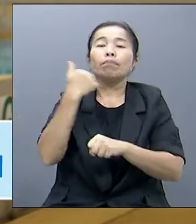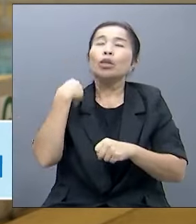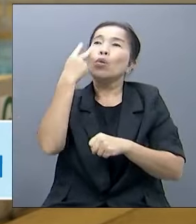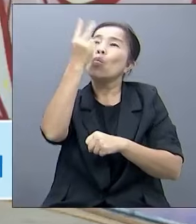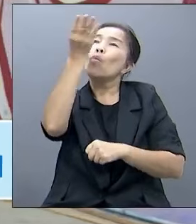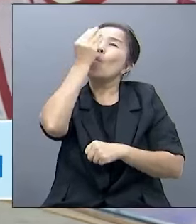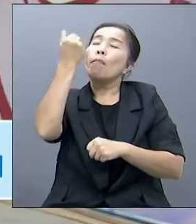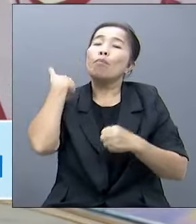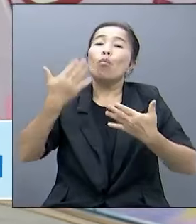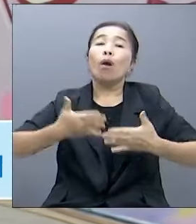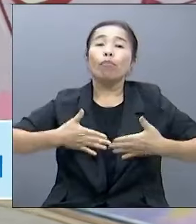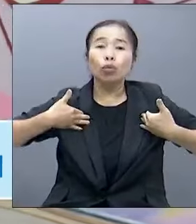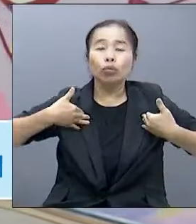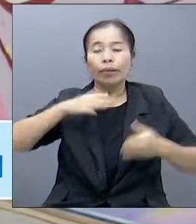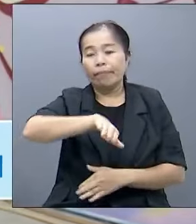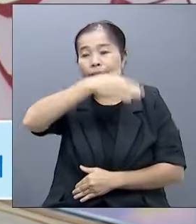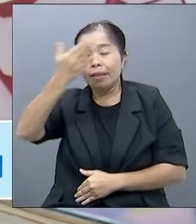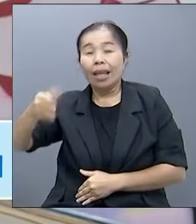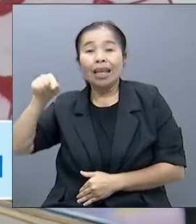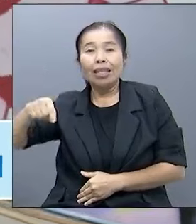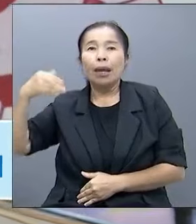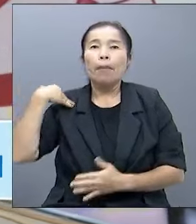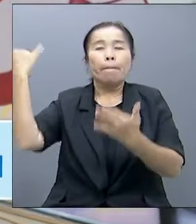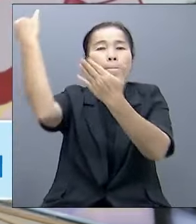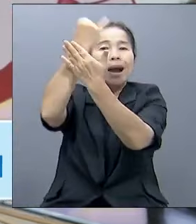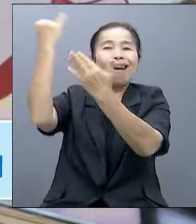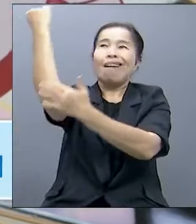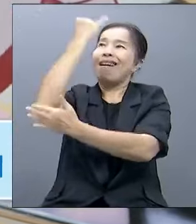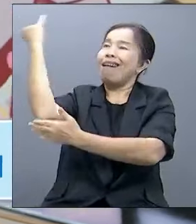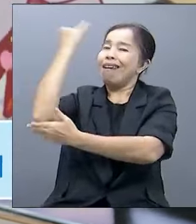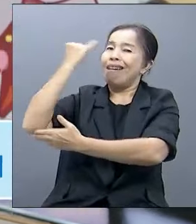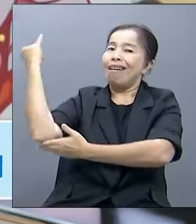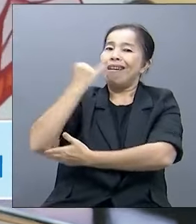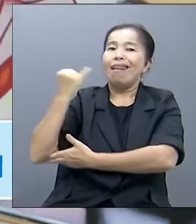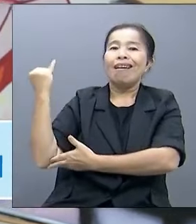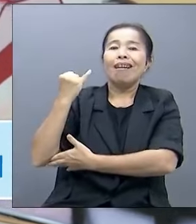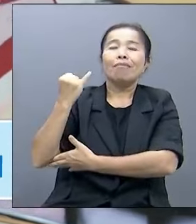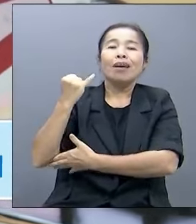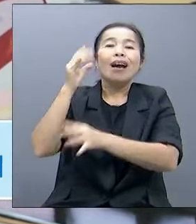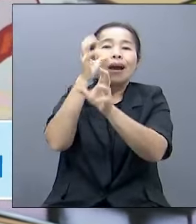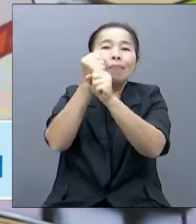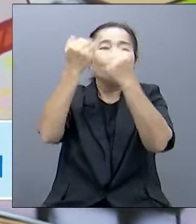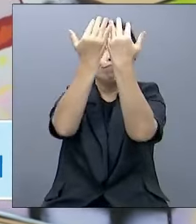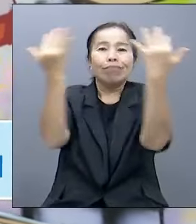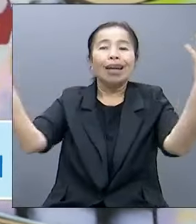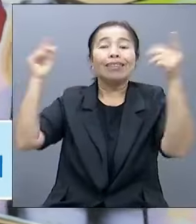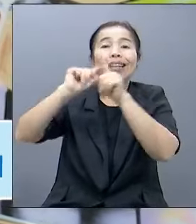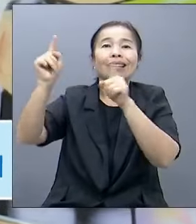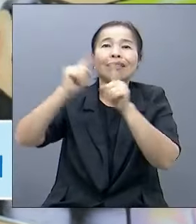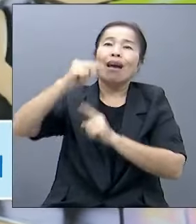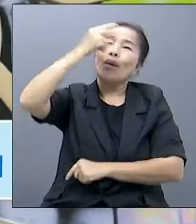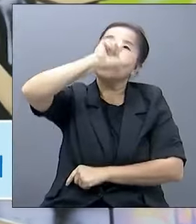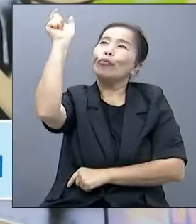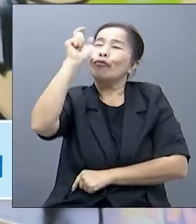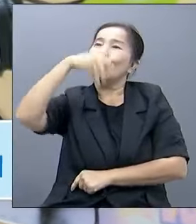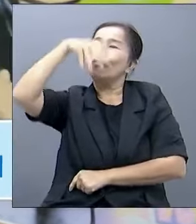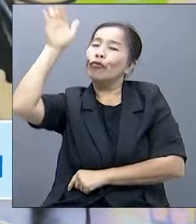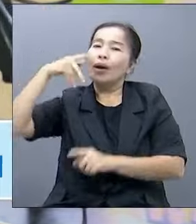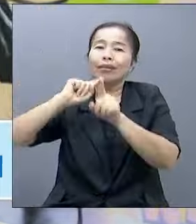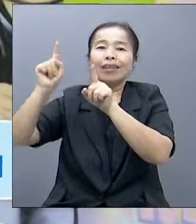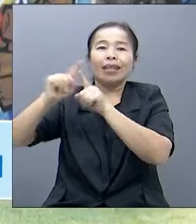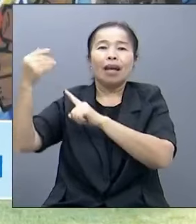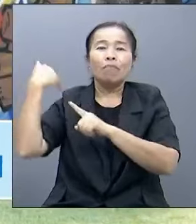งนึงจะมีในเรื่องของภาพวาดเกี่ยวกับเมืองในอนาคตในธีมเมืองของอนาคตว่าเรามีอะไรนำเสนอบ้างจะเป็นภาพ